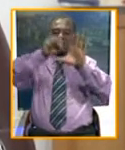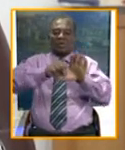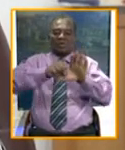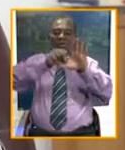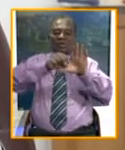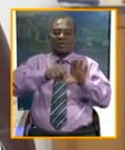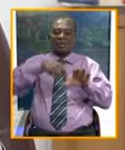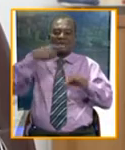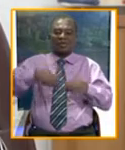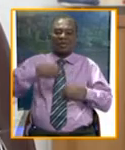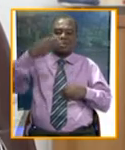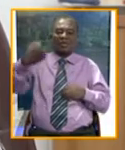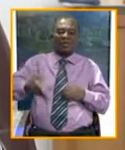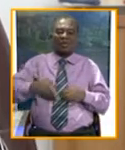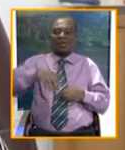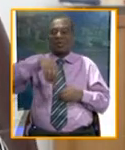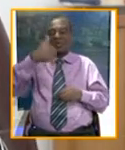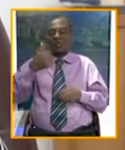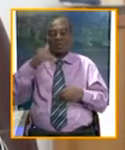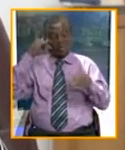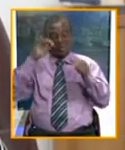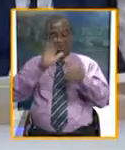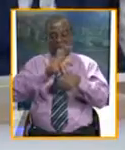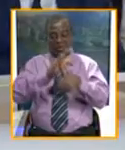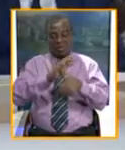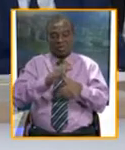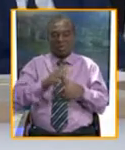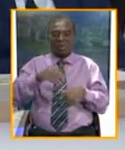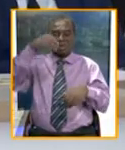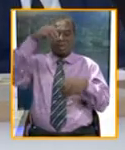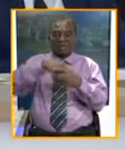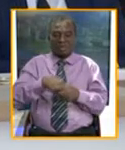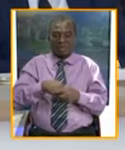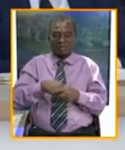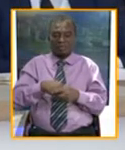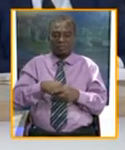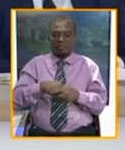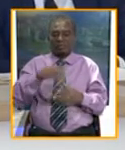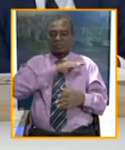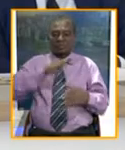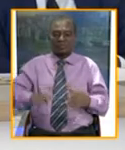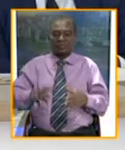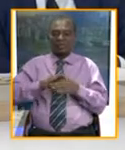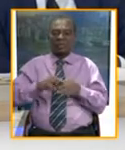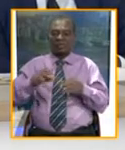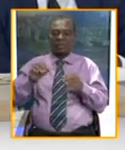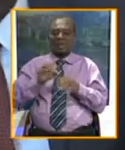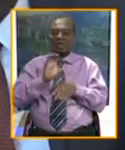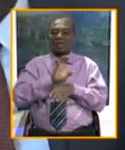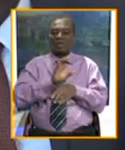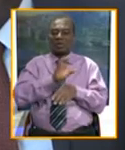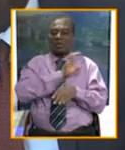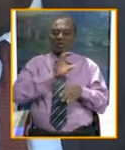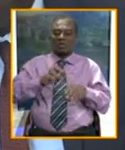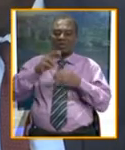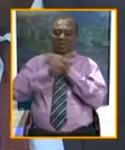qui va donner une autre image aux villes et communes. Dans les mairies comme dans les conseils régionaux, les agents de ces collectivités territoriales